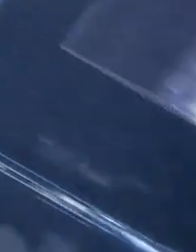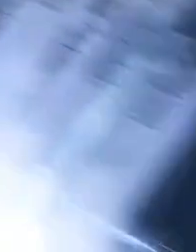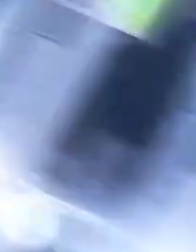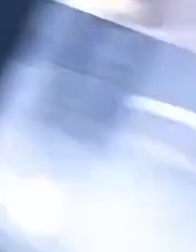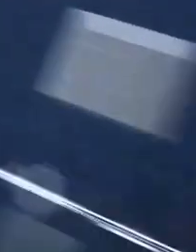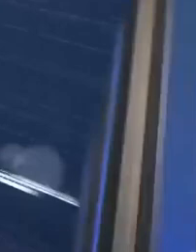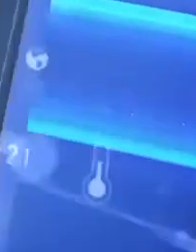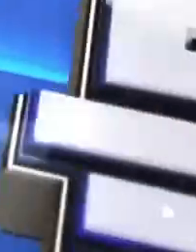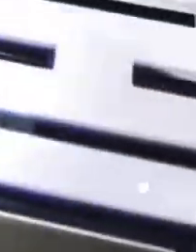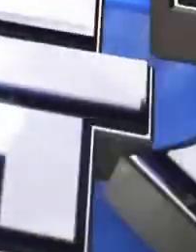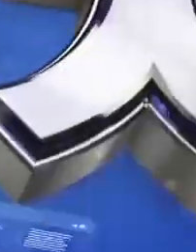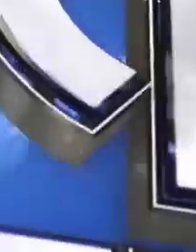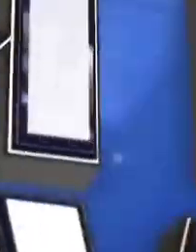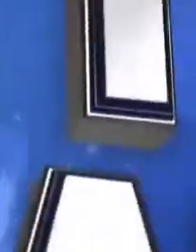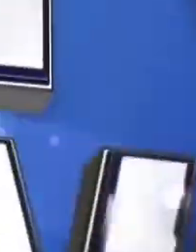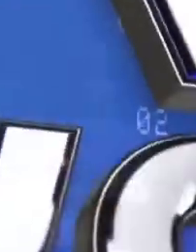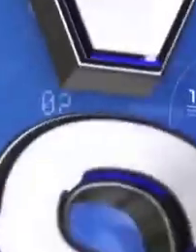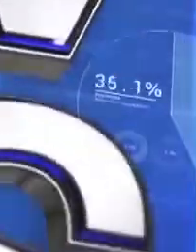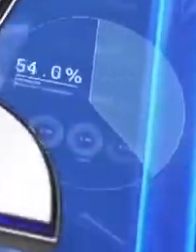으